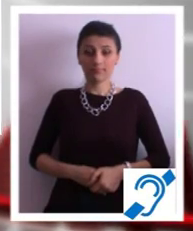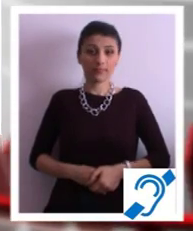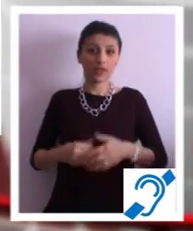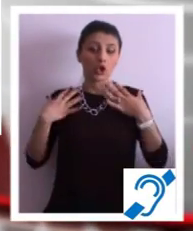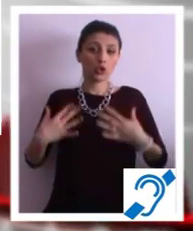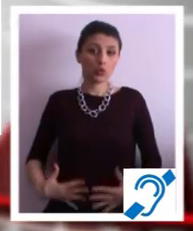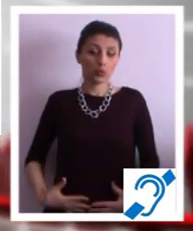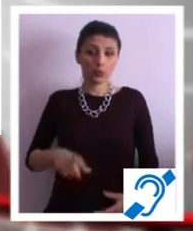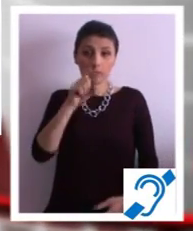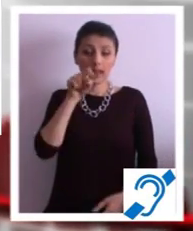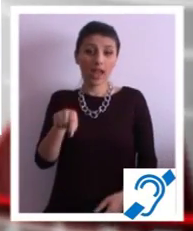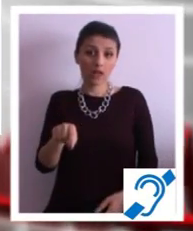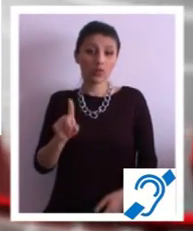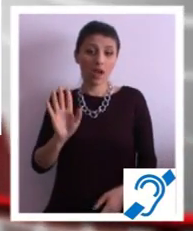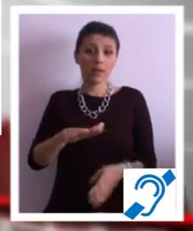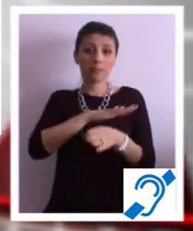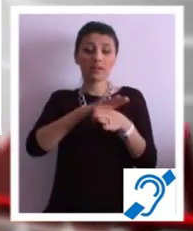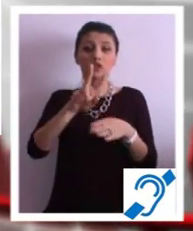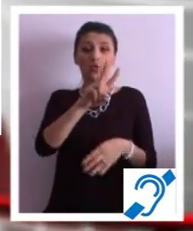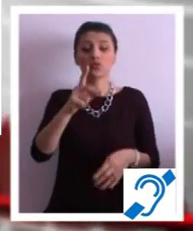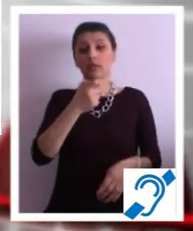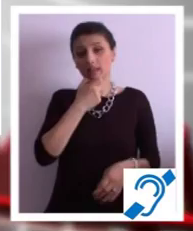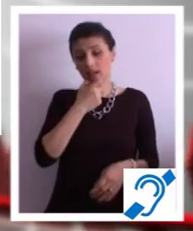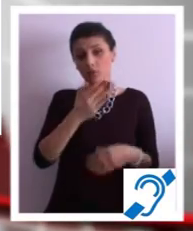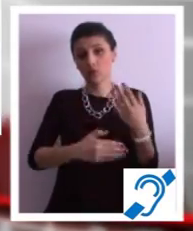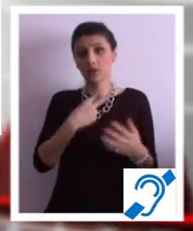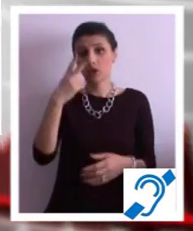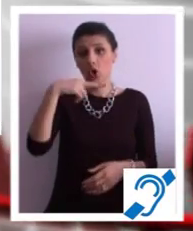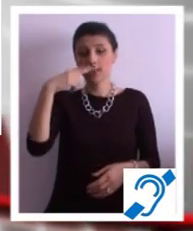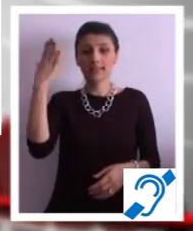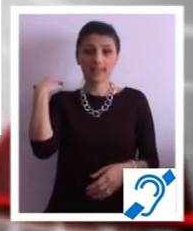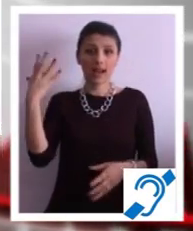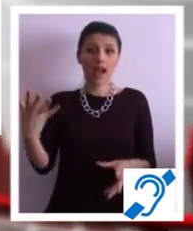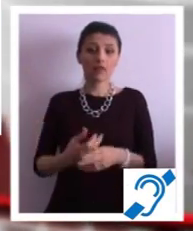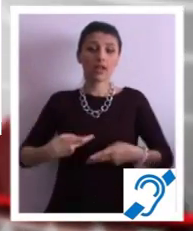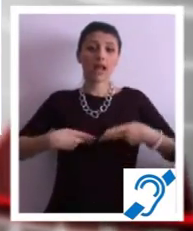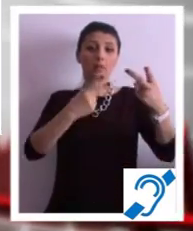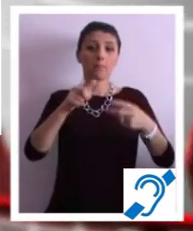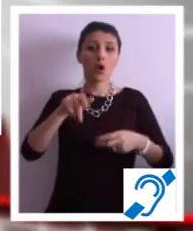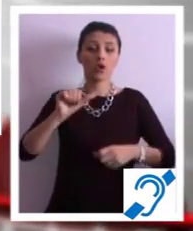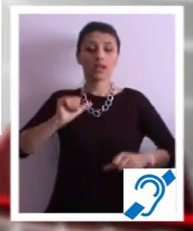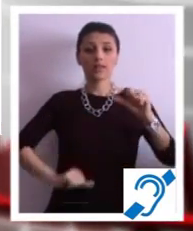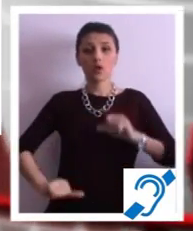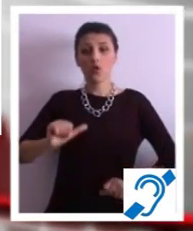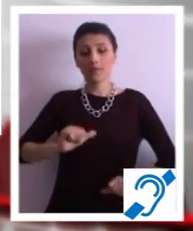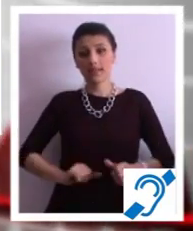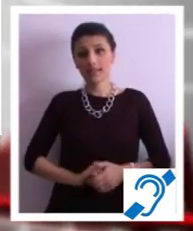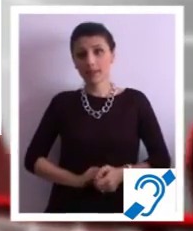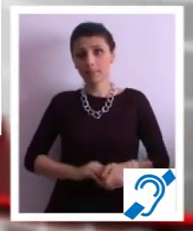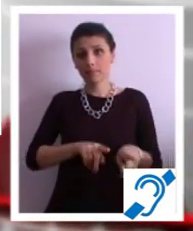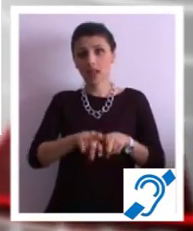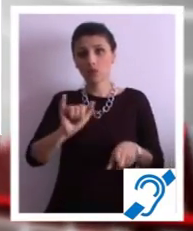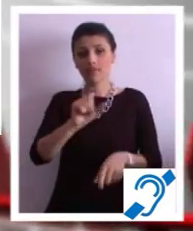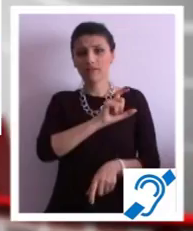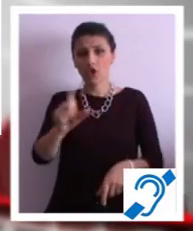Trupul neînsuflețit al tânărului, care abia împlinise 22 de ani în urmă cu două zile, a fost transportat la morgă pentru efectuarea necropsiei. Prietenul